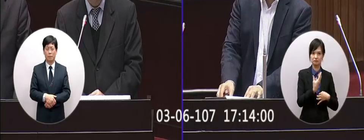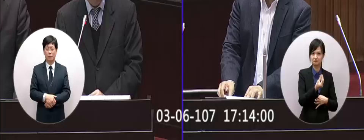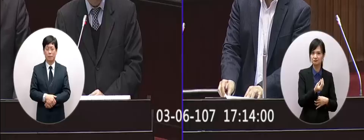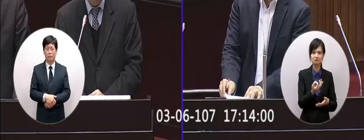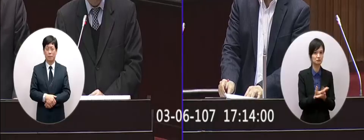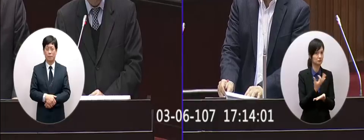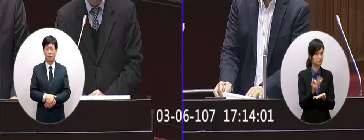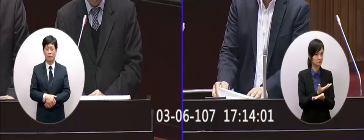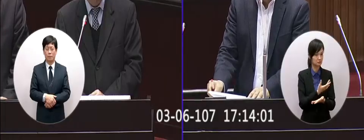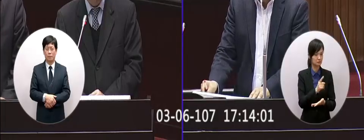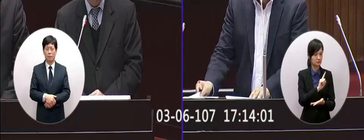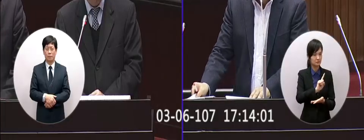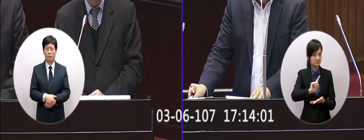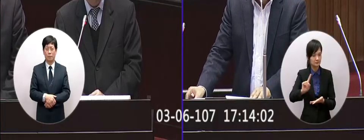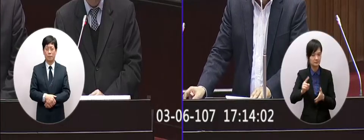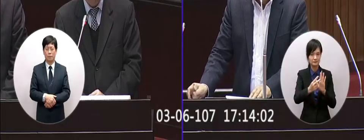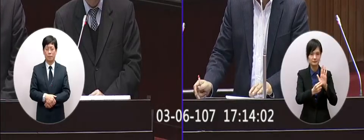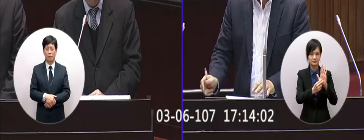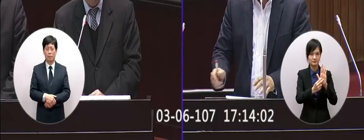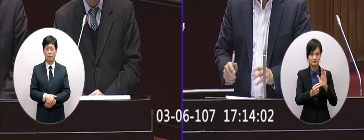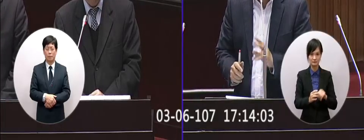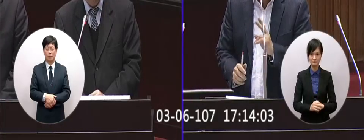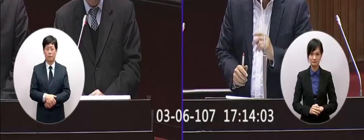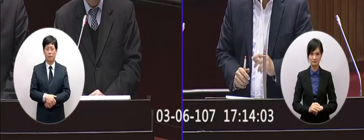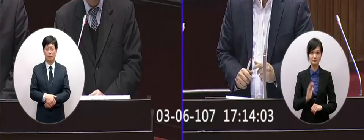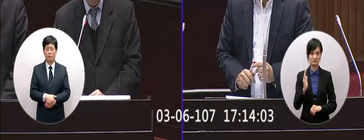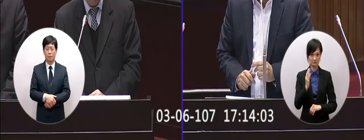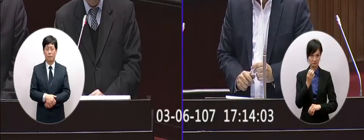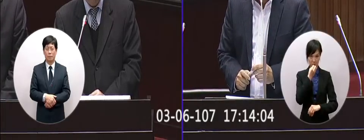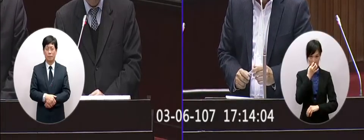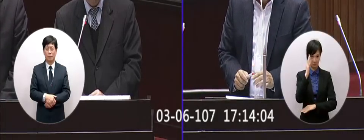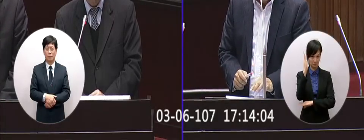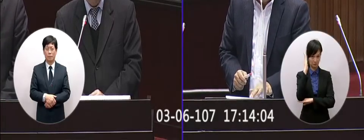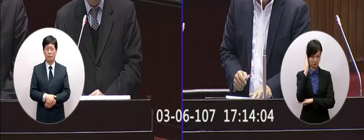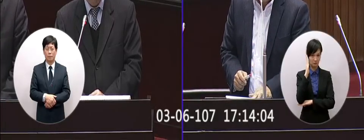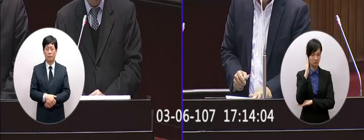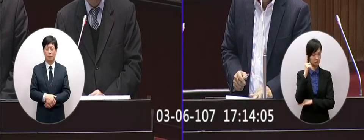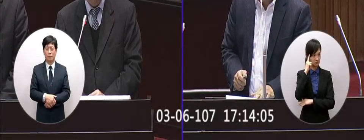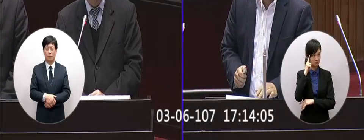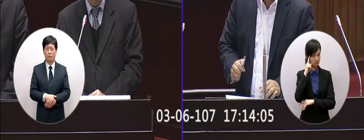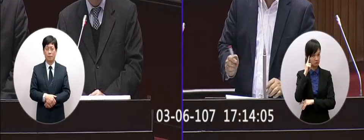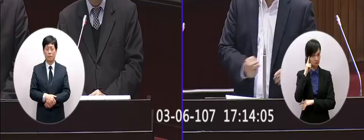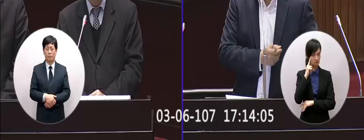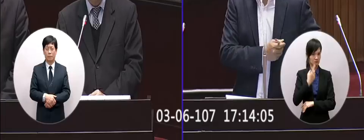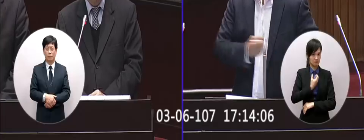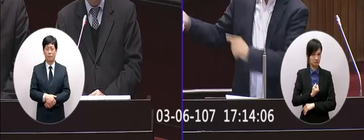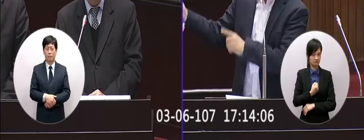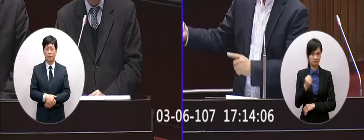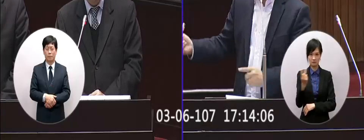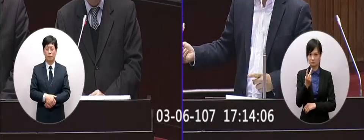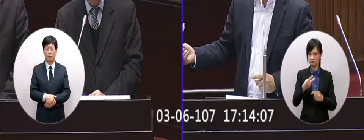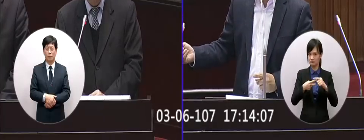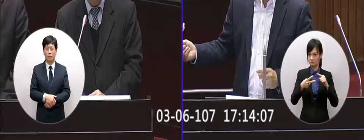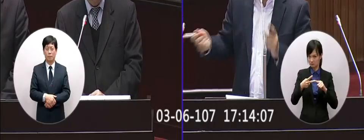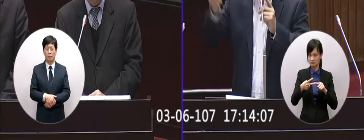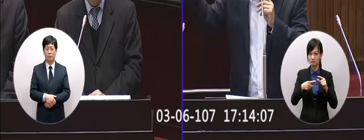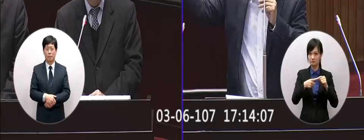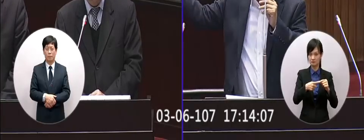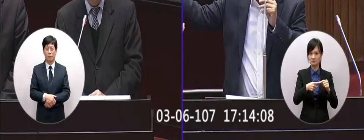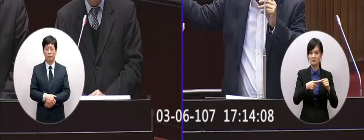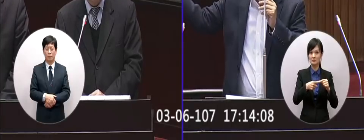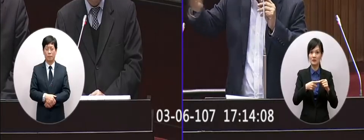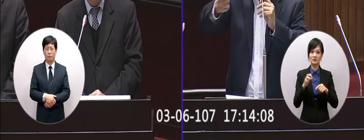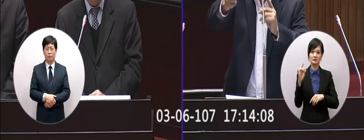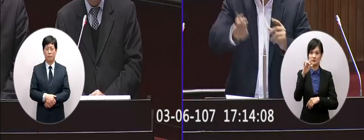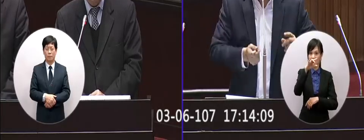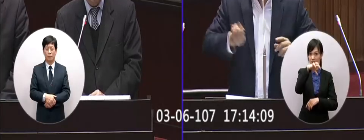够。结果呢，香港政府做了两件事，他就去把那个机场吃辣椒那个地方把它迁过